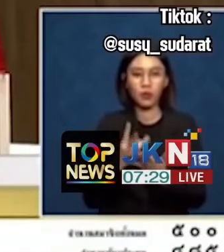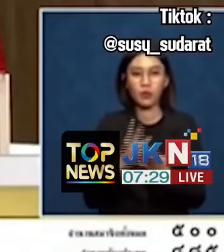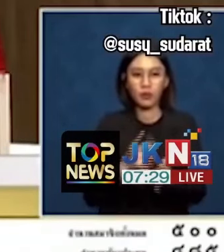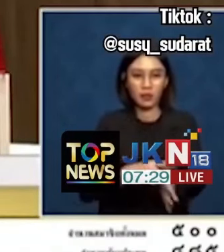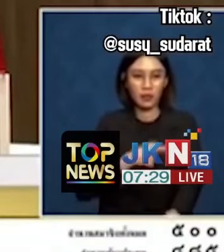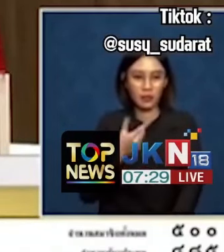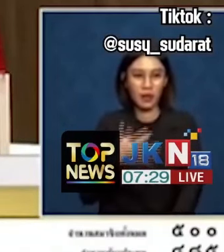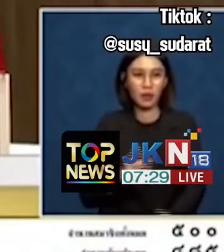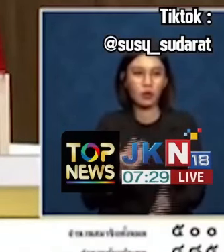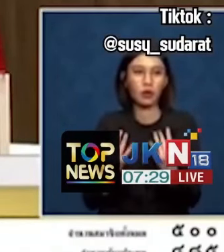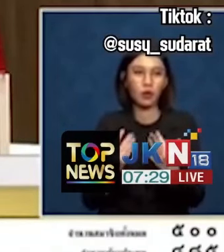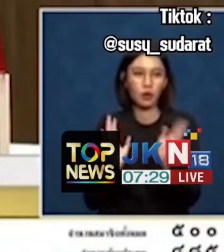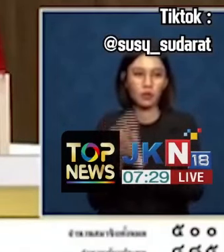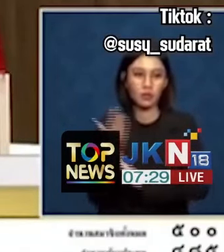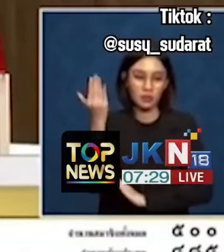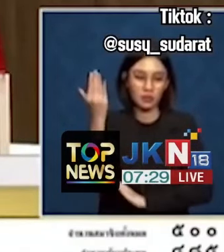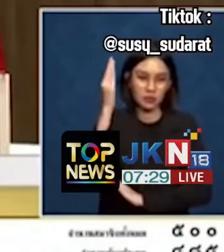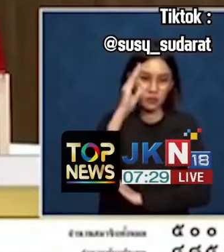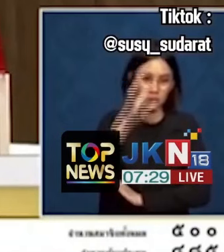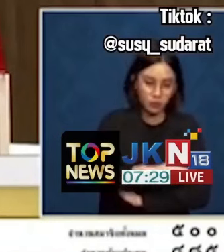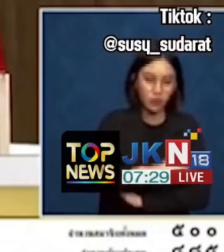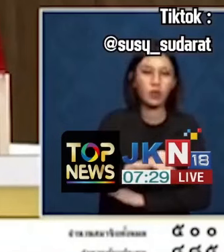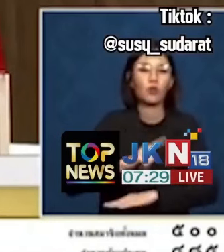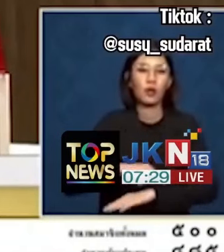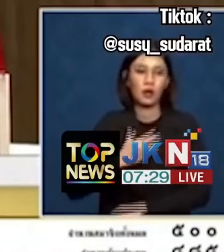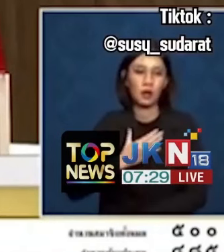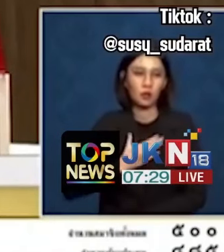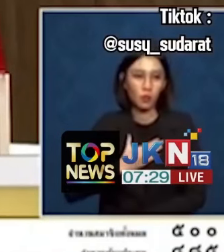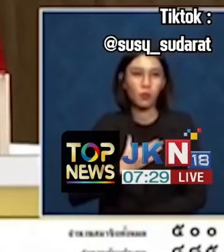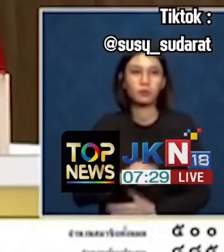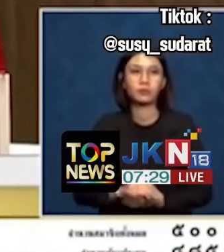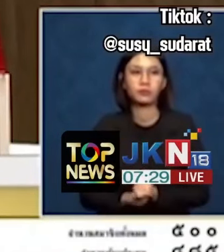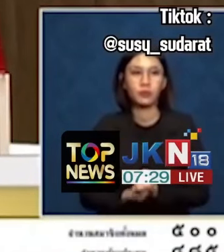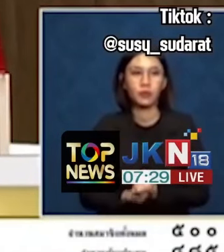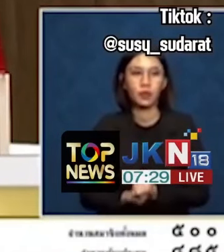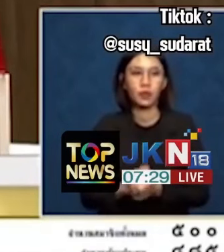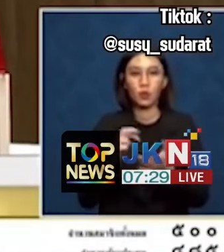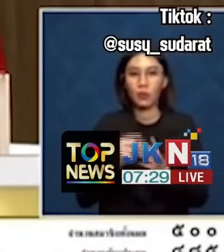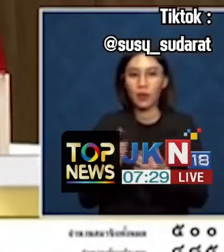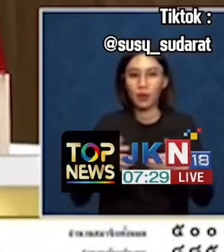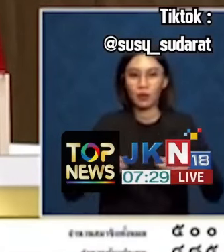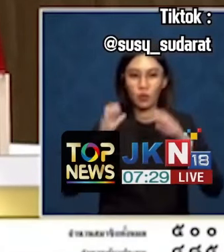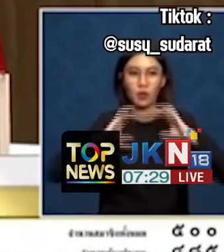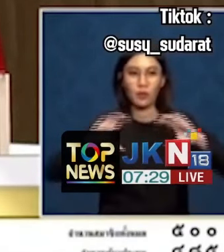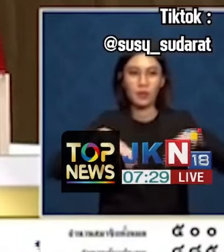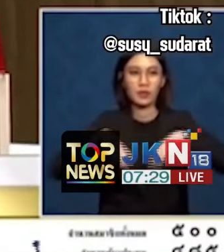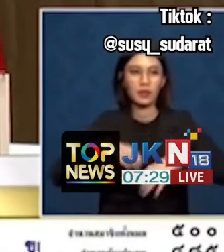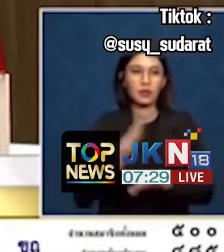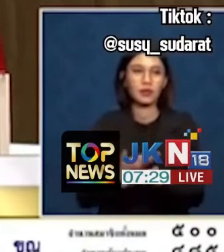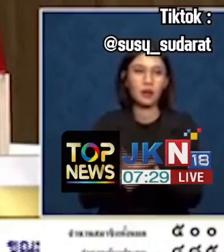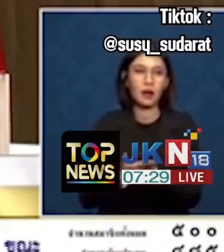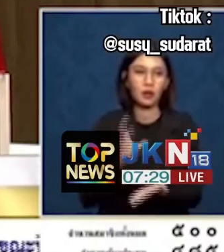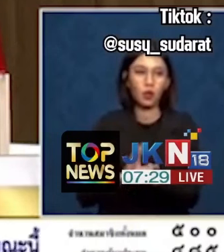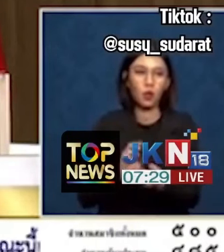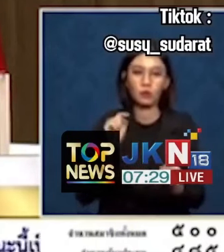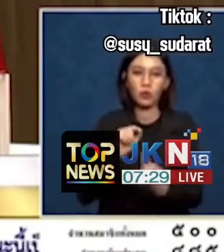อนซึ่งท่านผู้ชมนี่อาจจะตกหล่นไปนะฮะสสปูอัดฮะจัด1บทเพลงแด่รัฐบาลนายกนิด